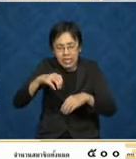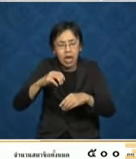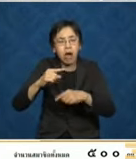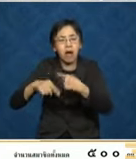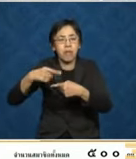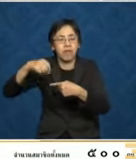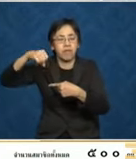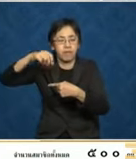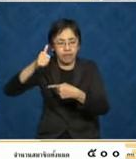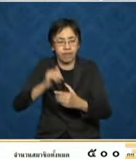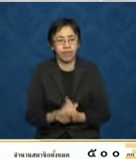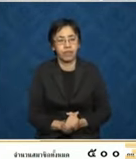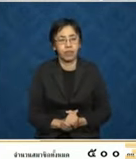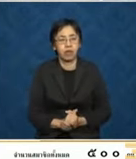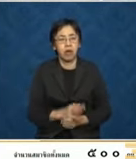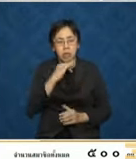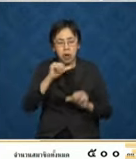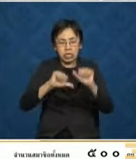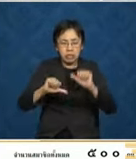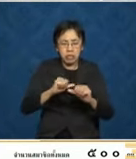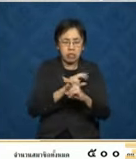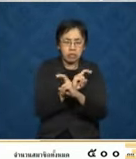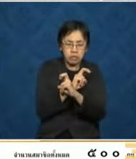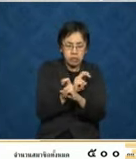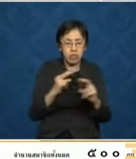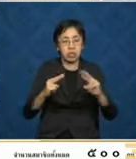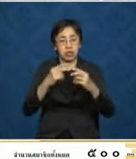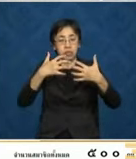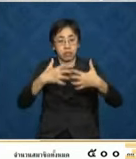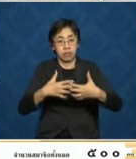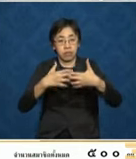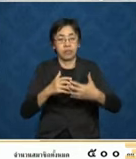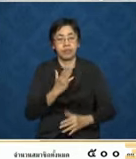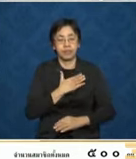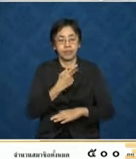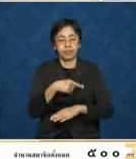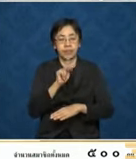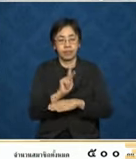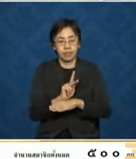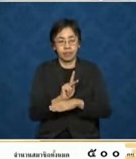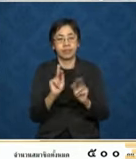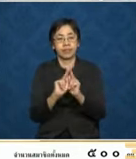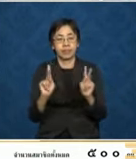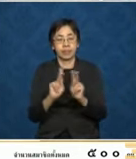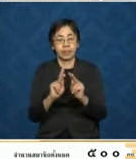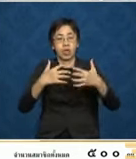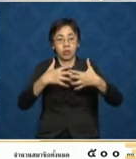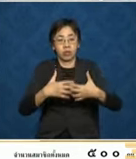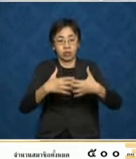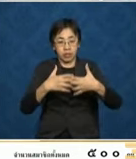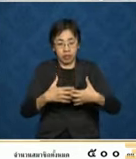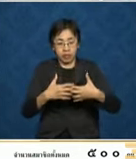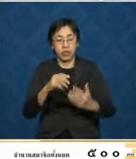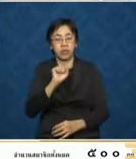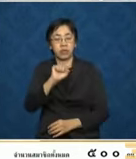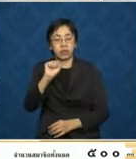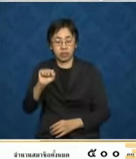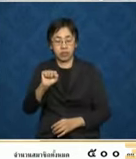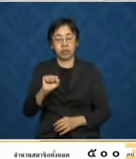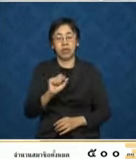อนนี้เนี่ยมีปัญหามากนะครับก็คือกระทรวงอุตสาหกรรมเนี่ยผมเองตอนนี้เป็นประธานคณะกรรมการการอุตสาหกรรมสภาผู้แทนราษฎรก